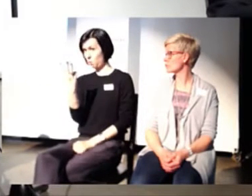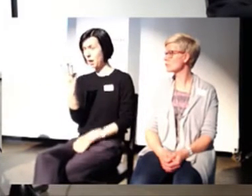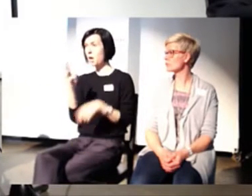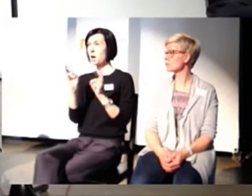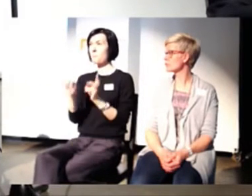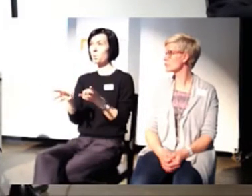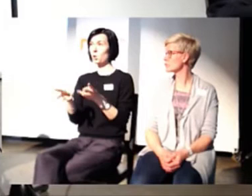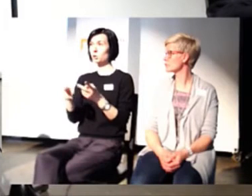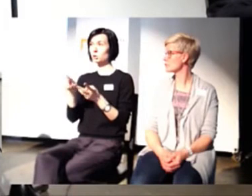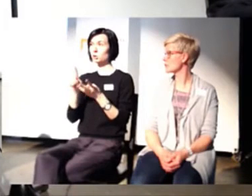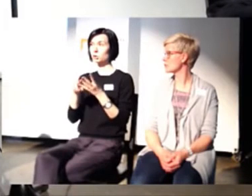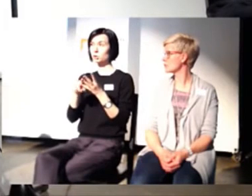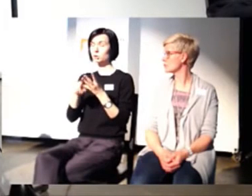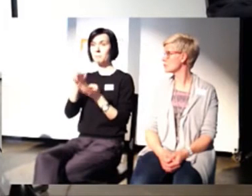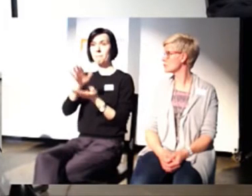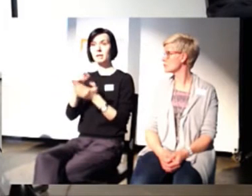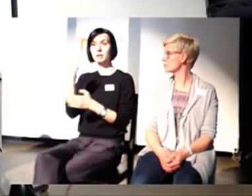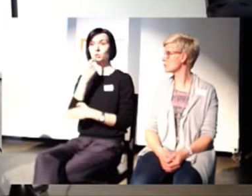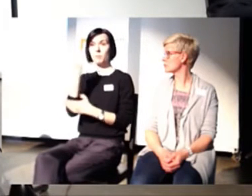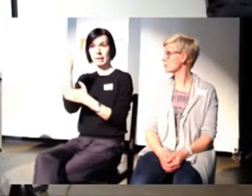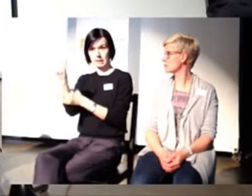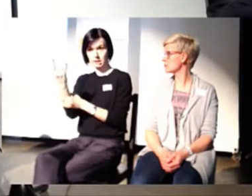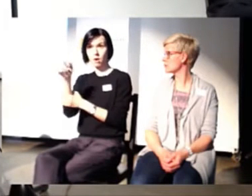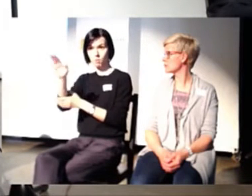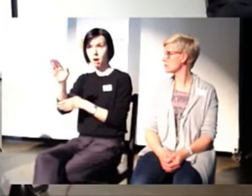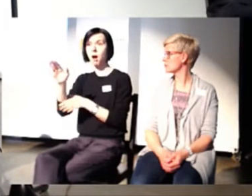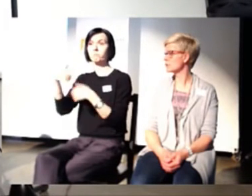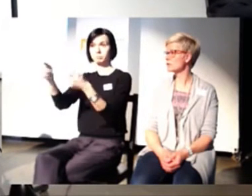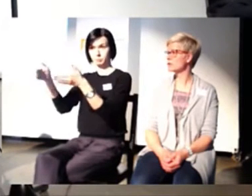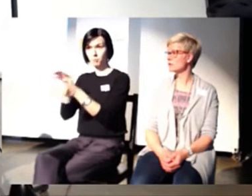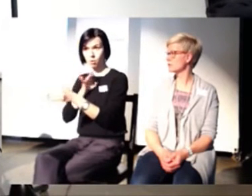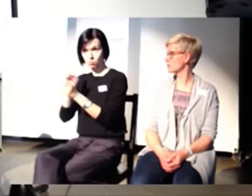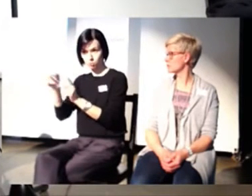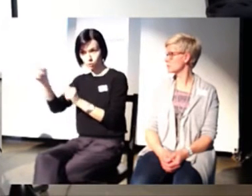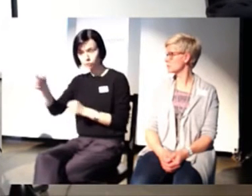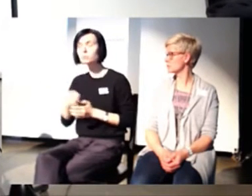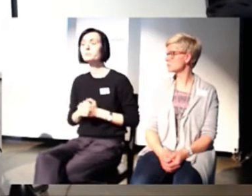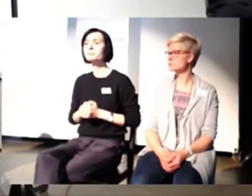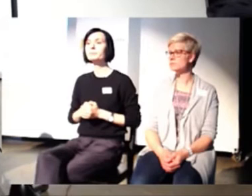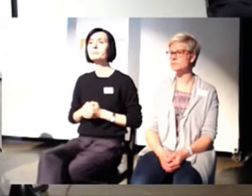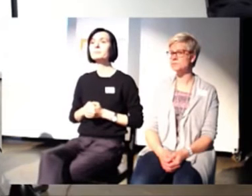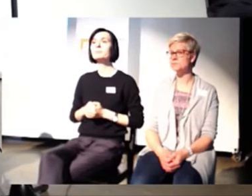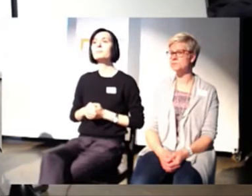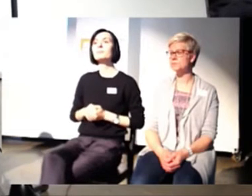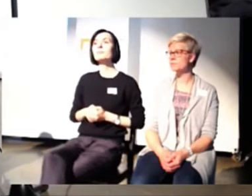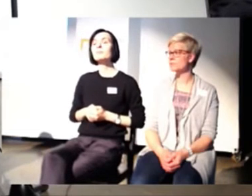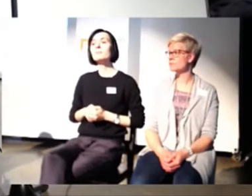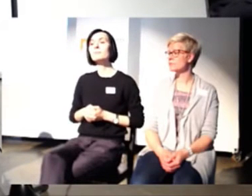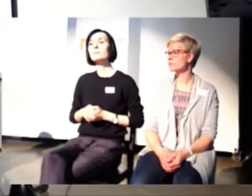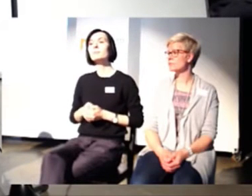Suomenlinnassa ainakin on HIAPin studioita. Olet siellä studiossa täällä